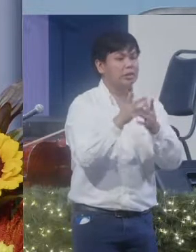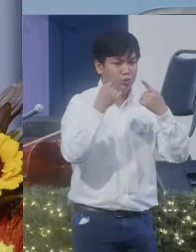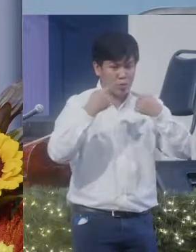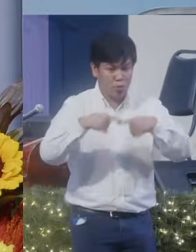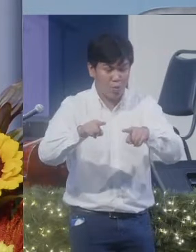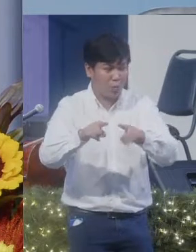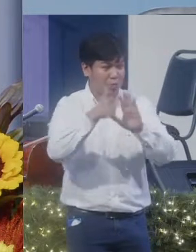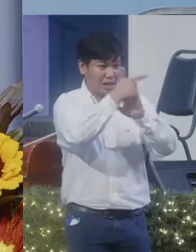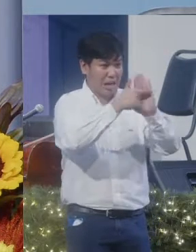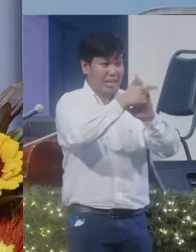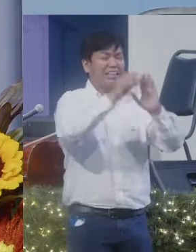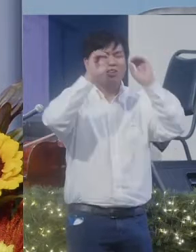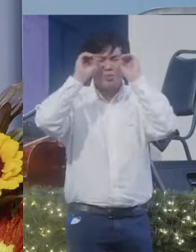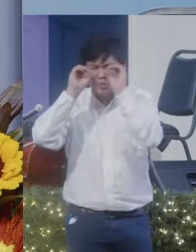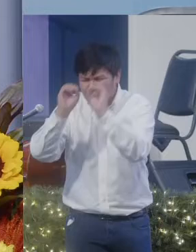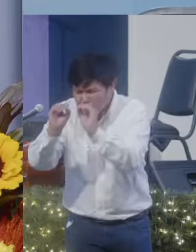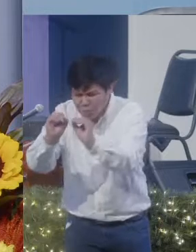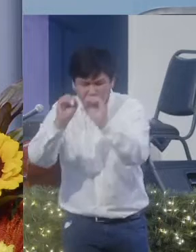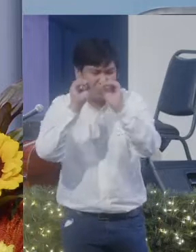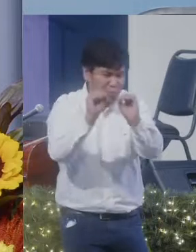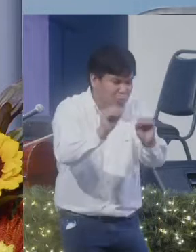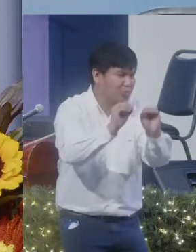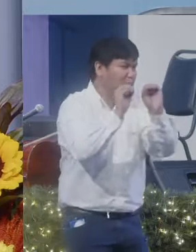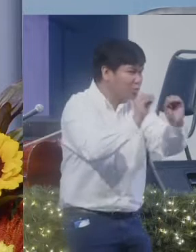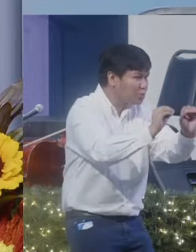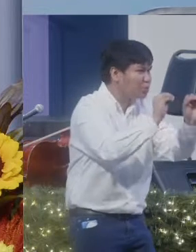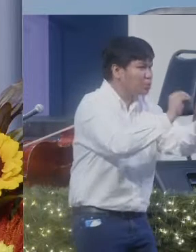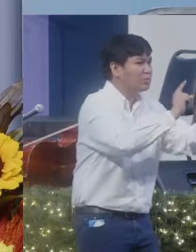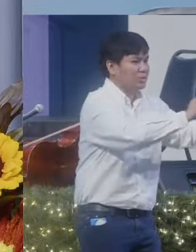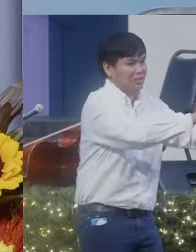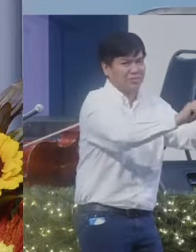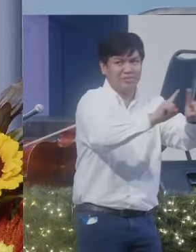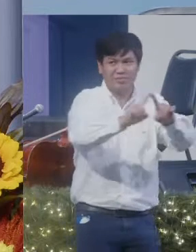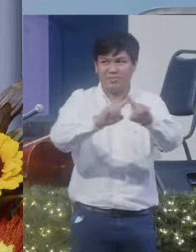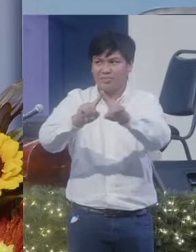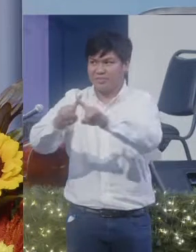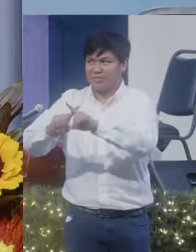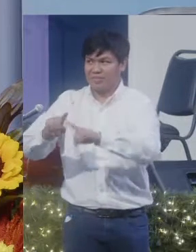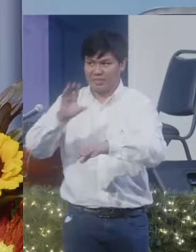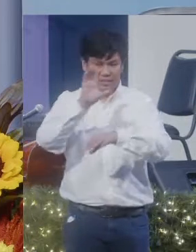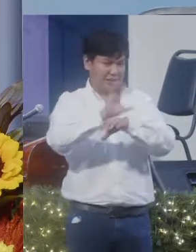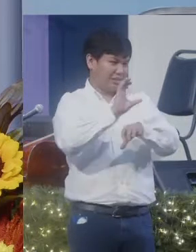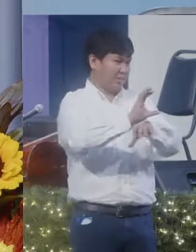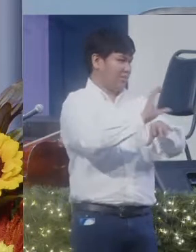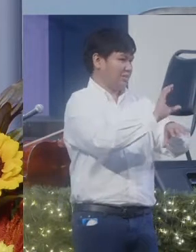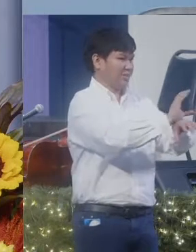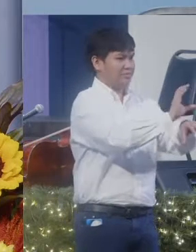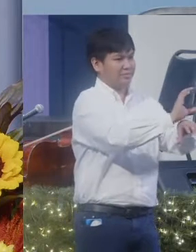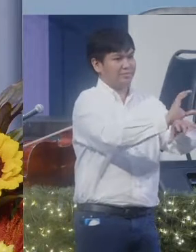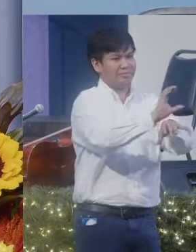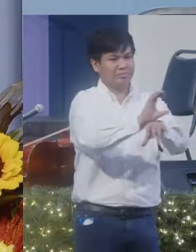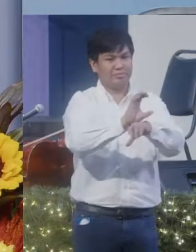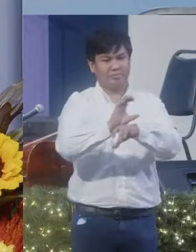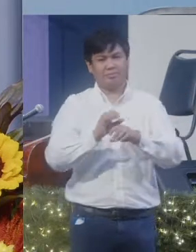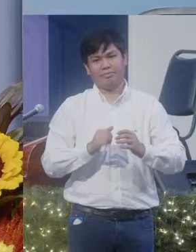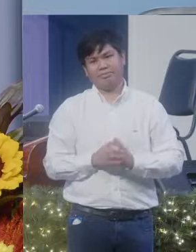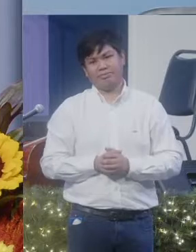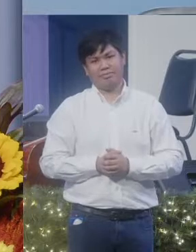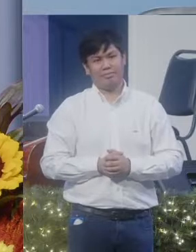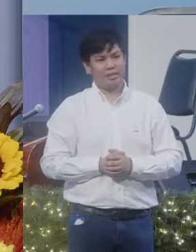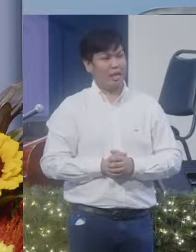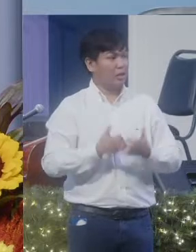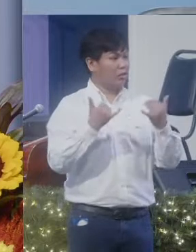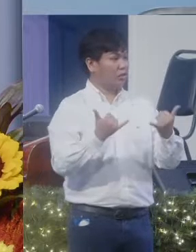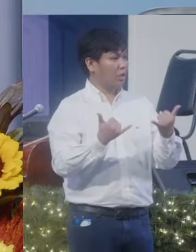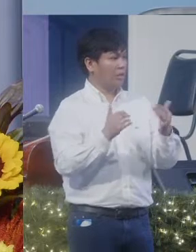their synagogues, being glorified by all." So siya ay tinatanghal na. Sumisikat na siya.